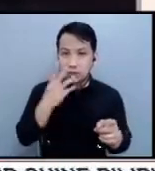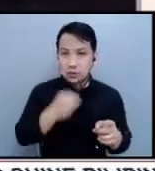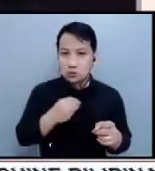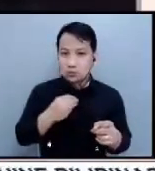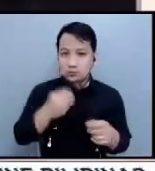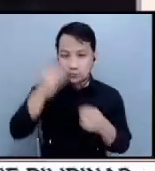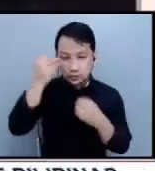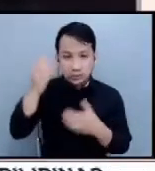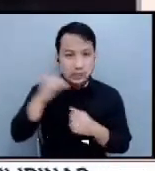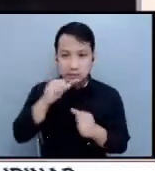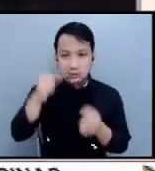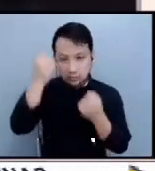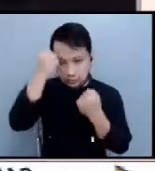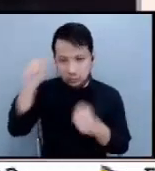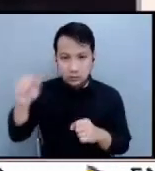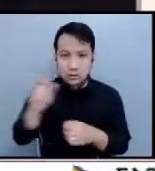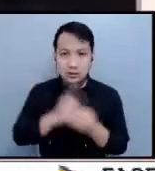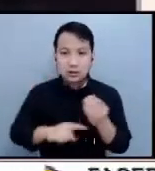Hong Kong pagdating po